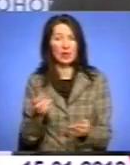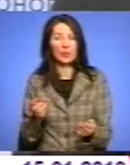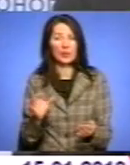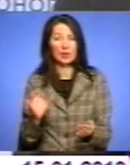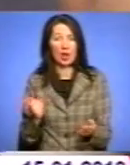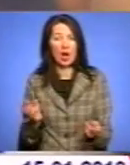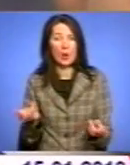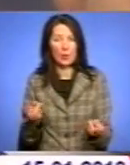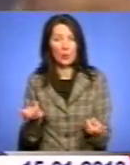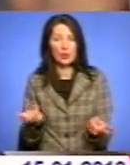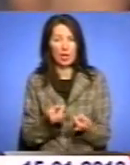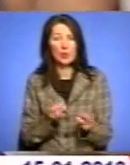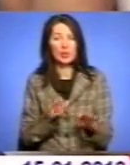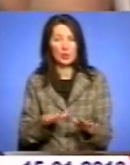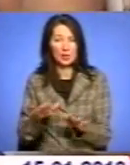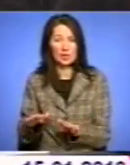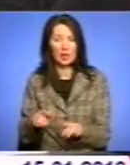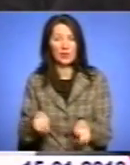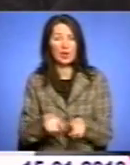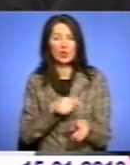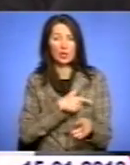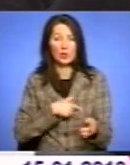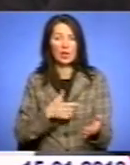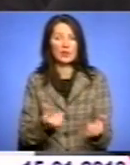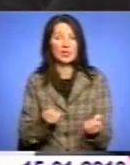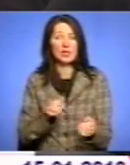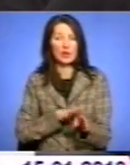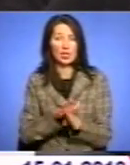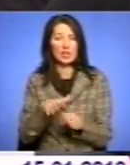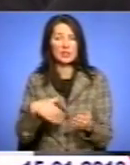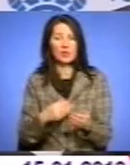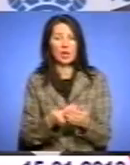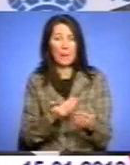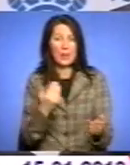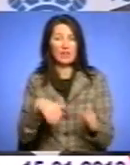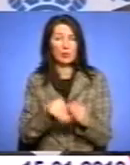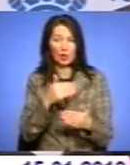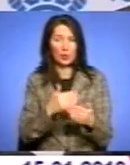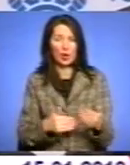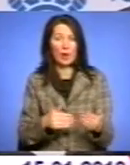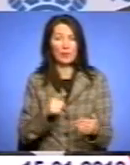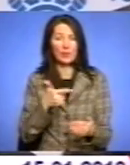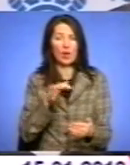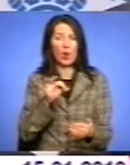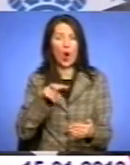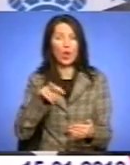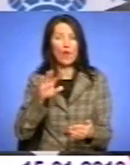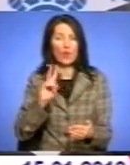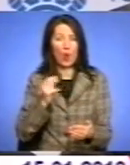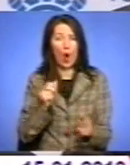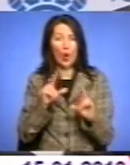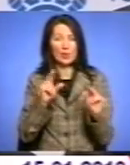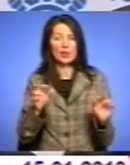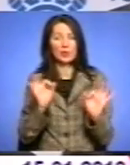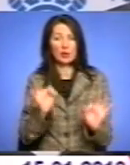і на місця. Також депутати взялися за виконання своїх передвиборчих програм. Зокрема, Михайло Головко обіцяв справедливу